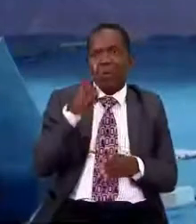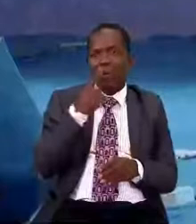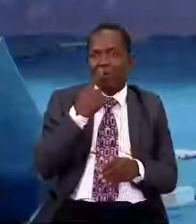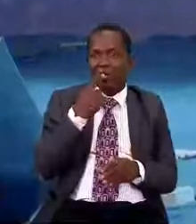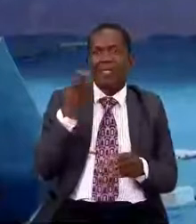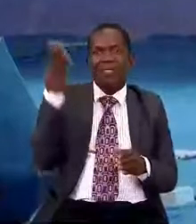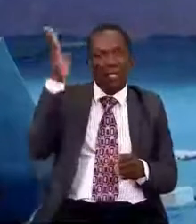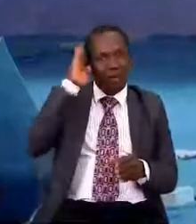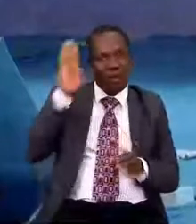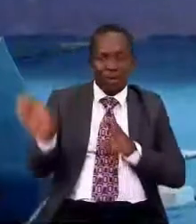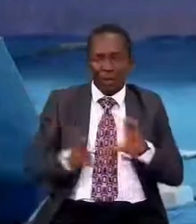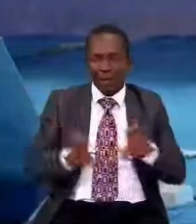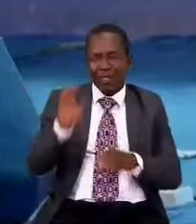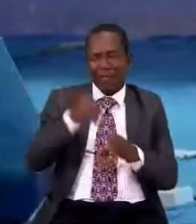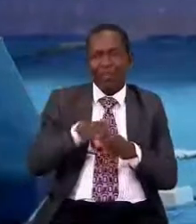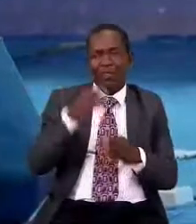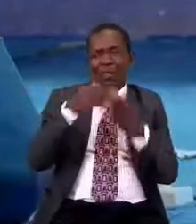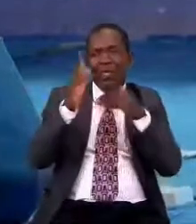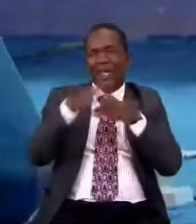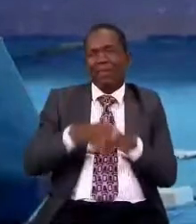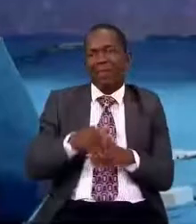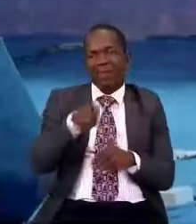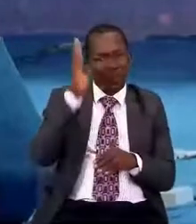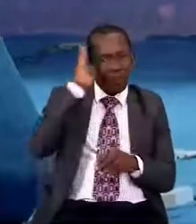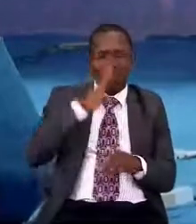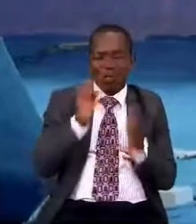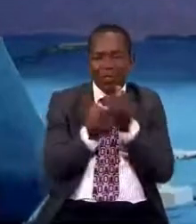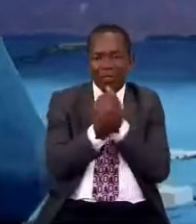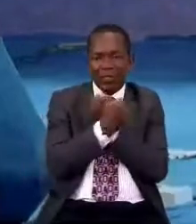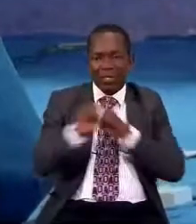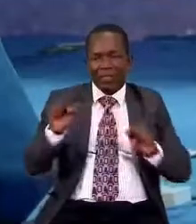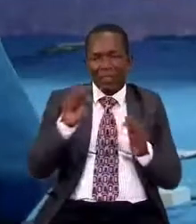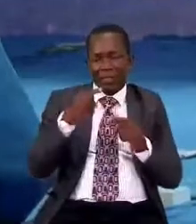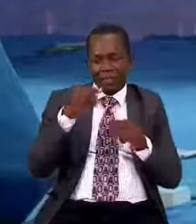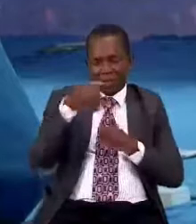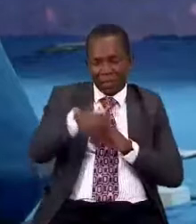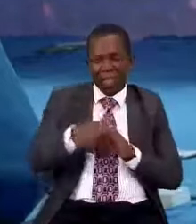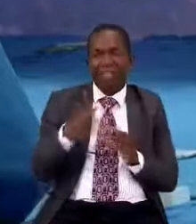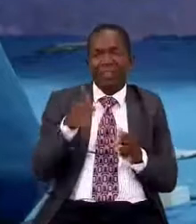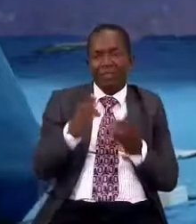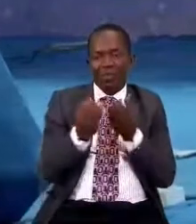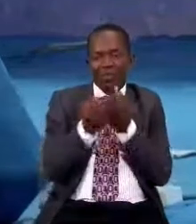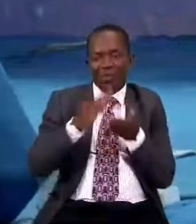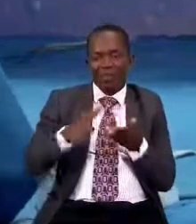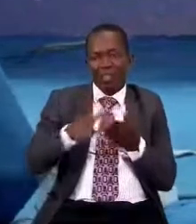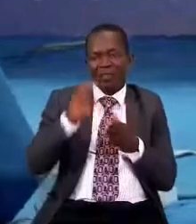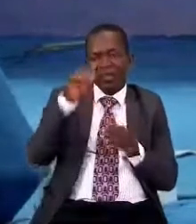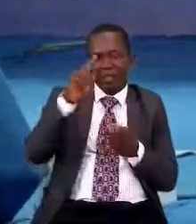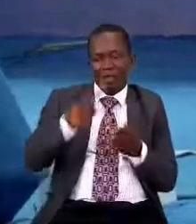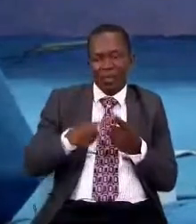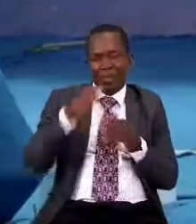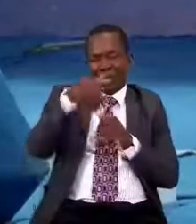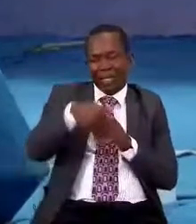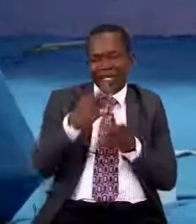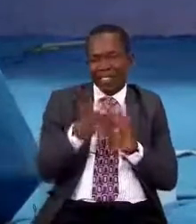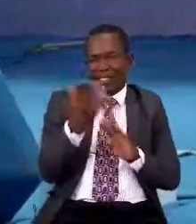jour. Ta vie va changer ce jour. Et toute la culpabilité, la condamnation, comme tu mentionnes le nom de